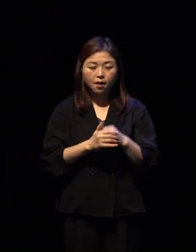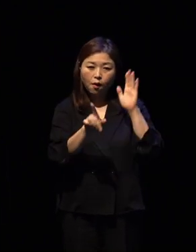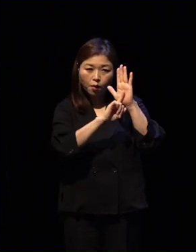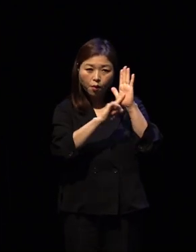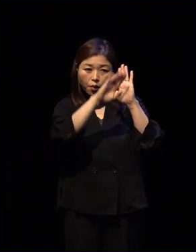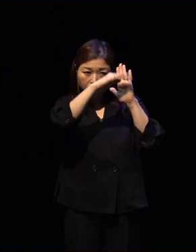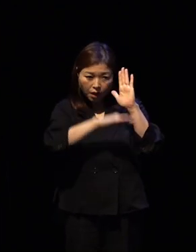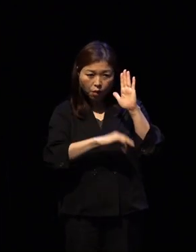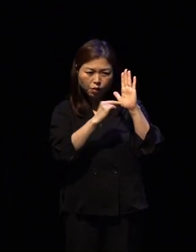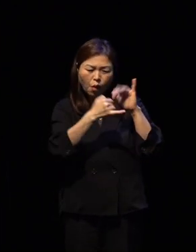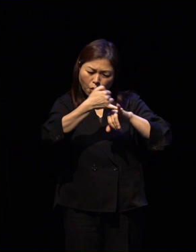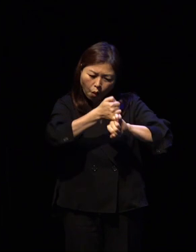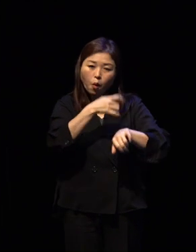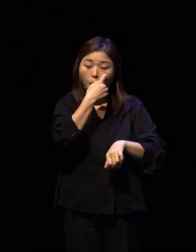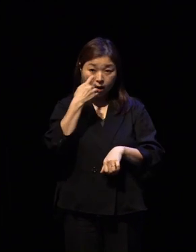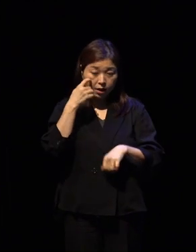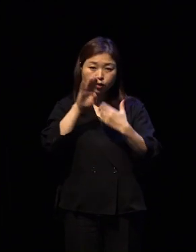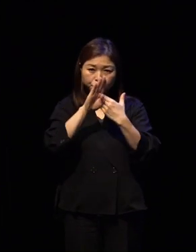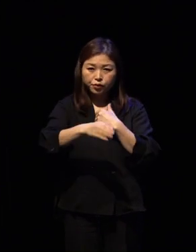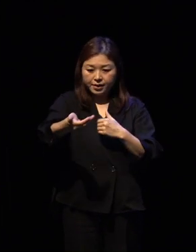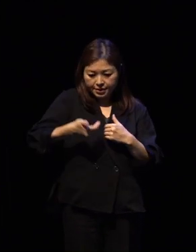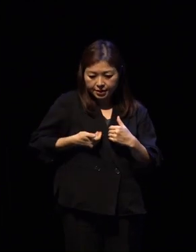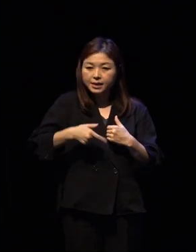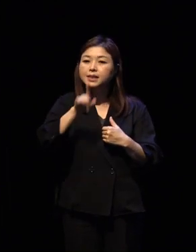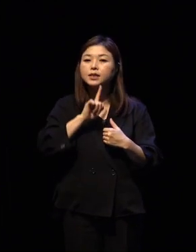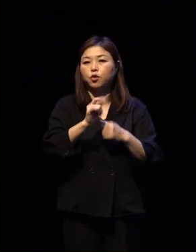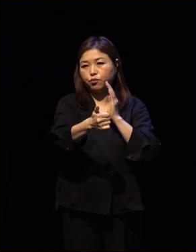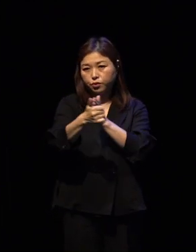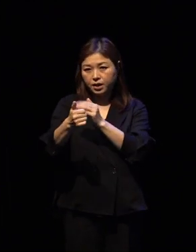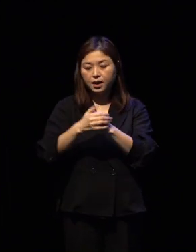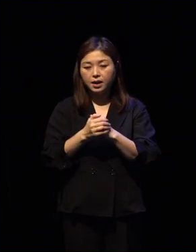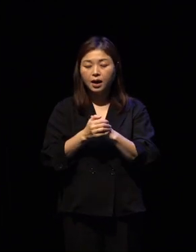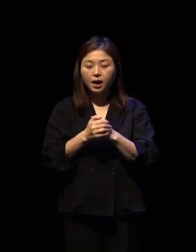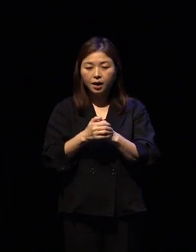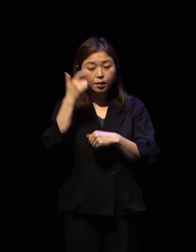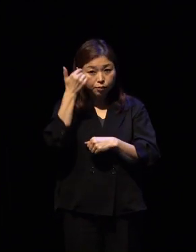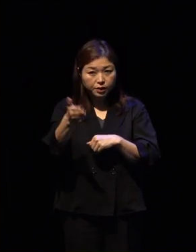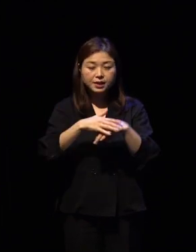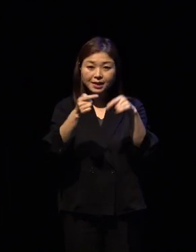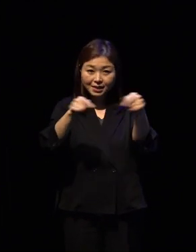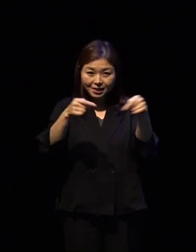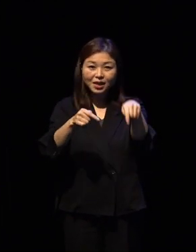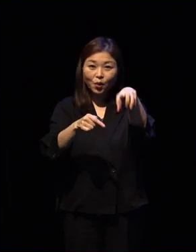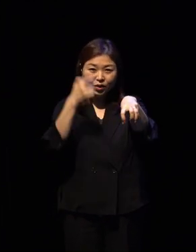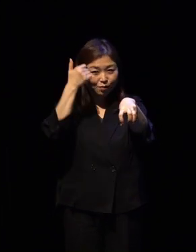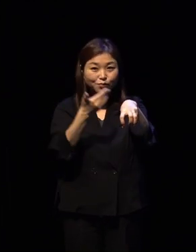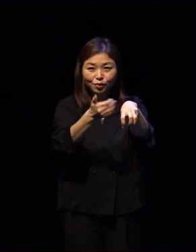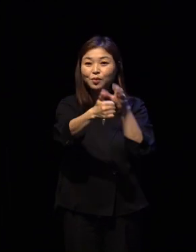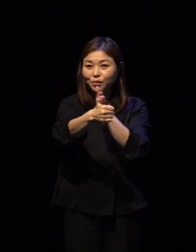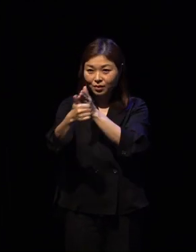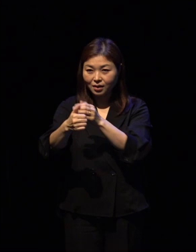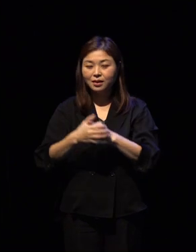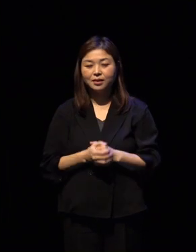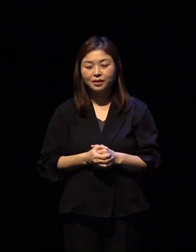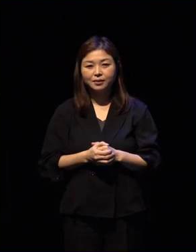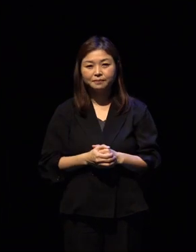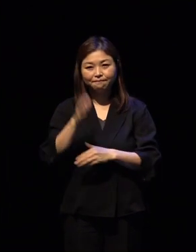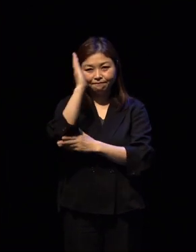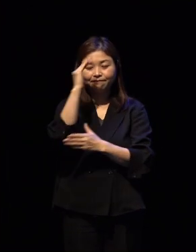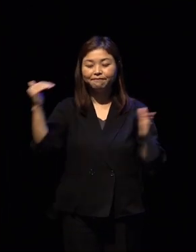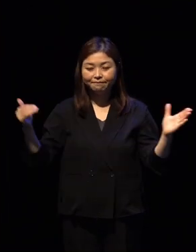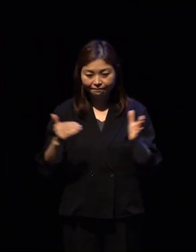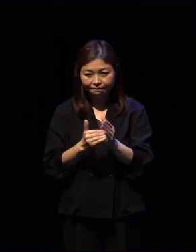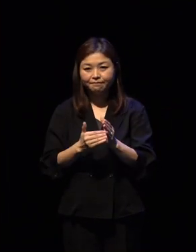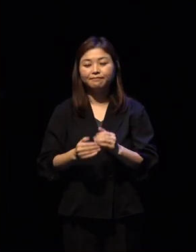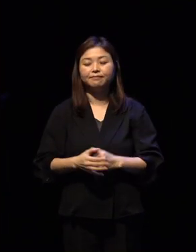반드시 좀 확인하시고 신청해 주시고요 문의사항은 1층에 있는 부스를 활용해 주시면 되겠습니다 이상으로 다운예술